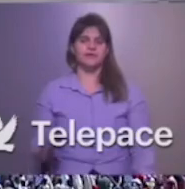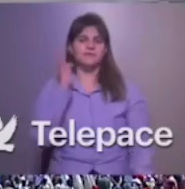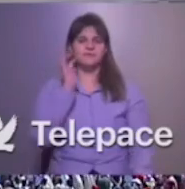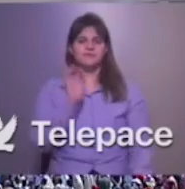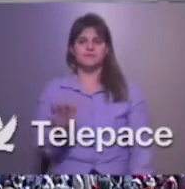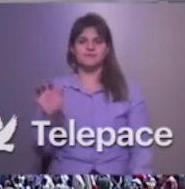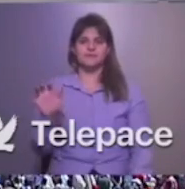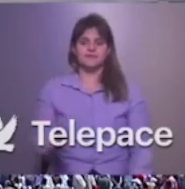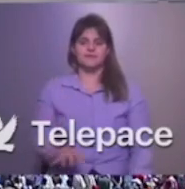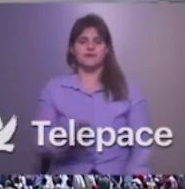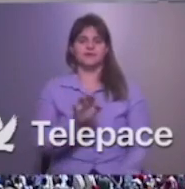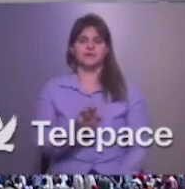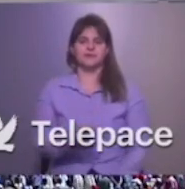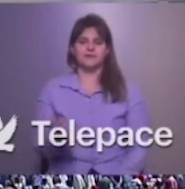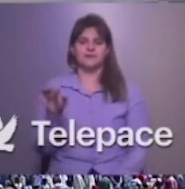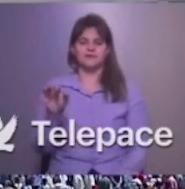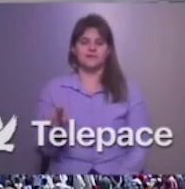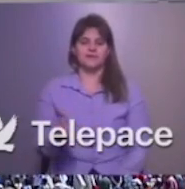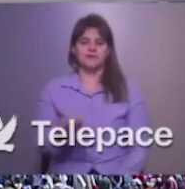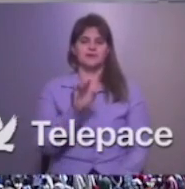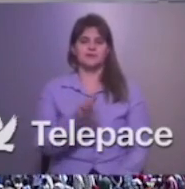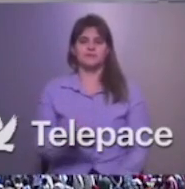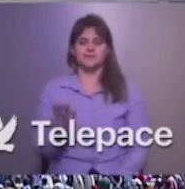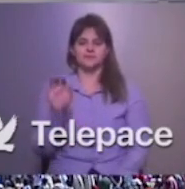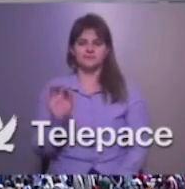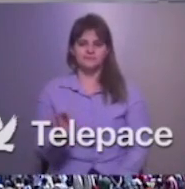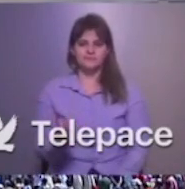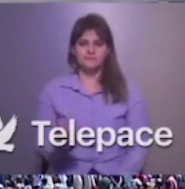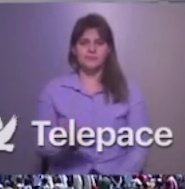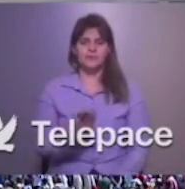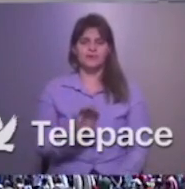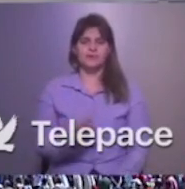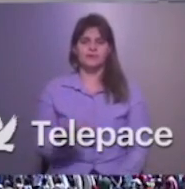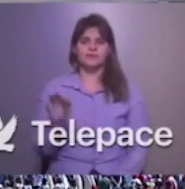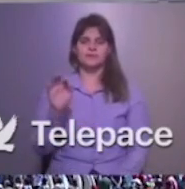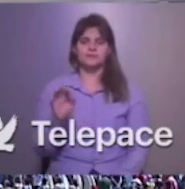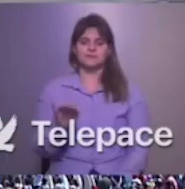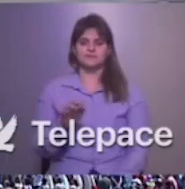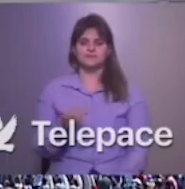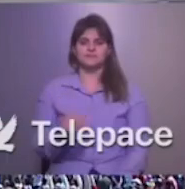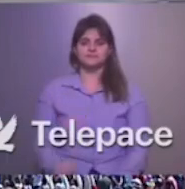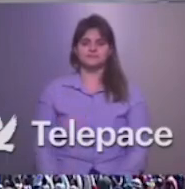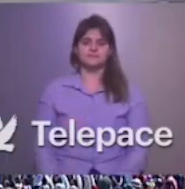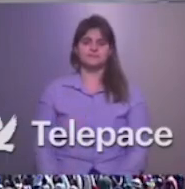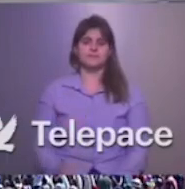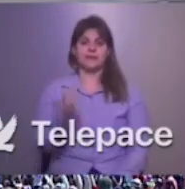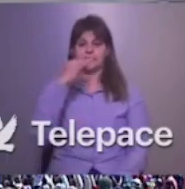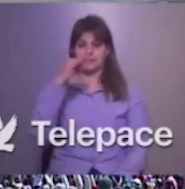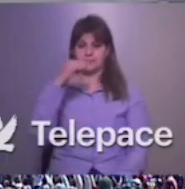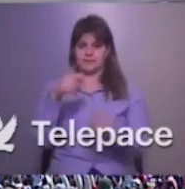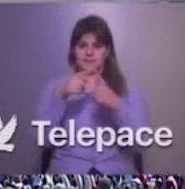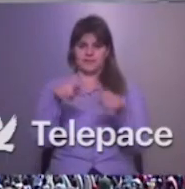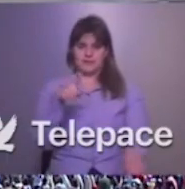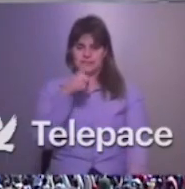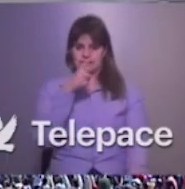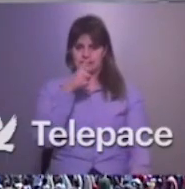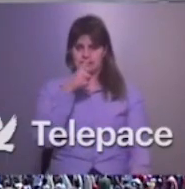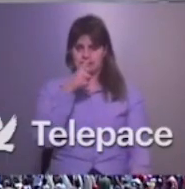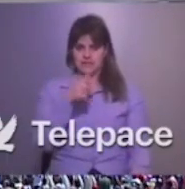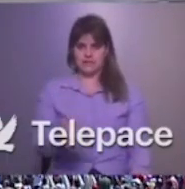Ora è il momento nel quale l'immagine viene